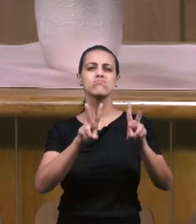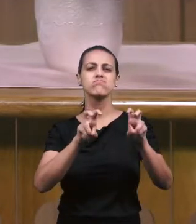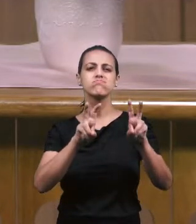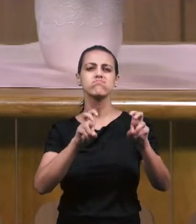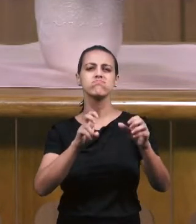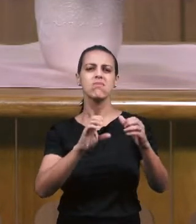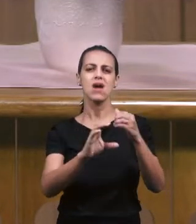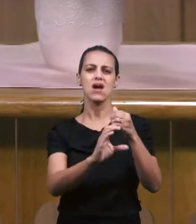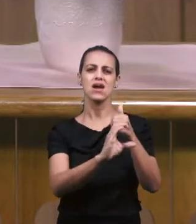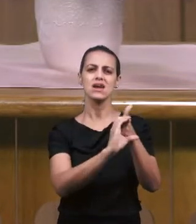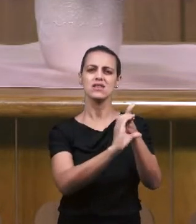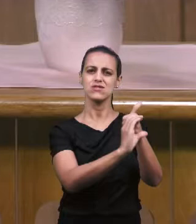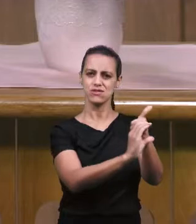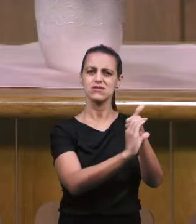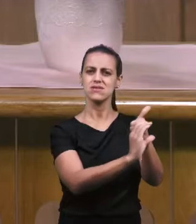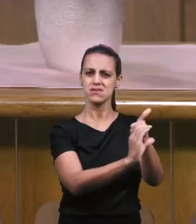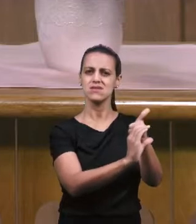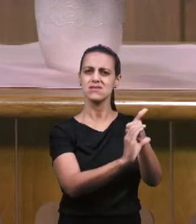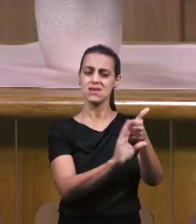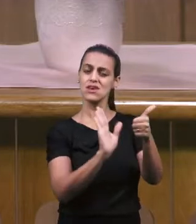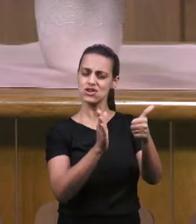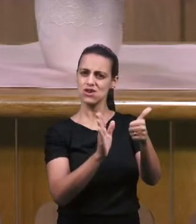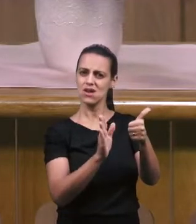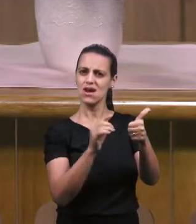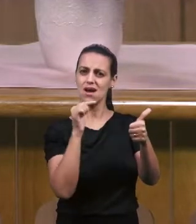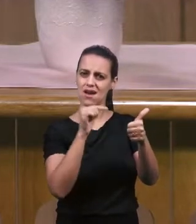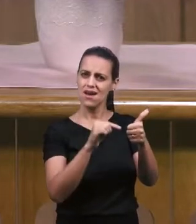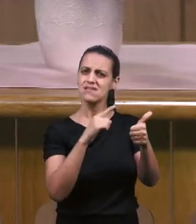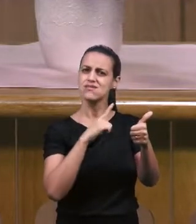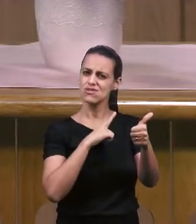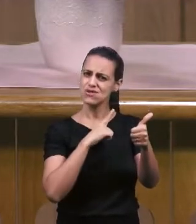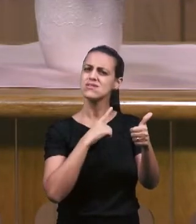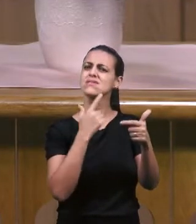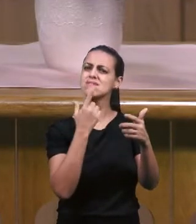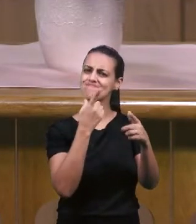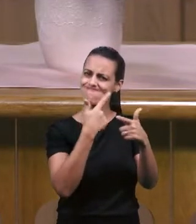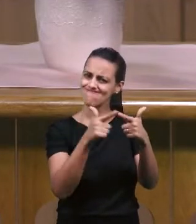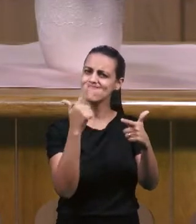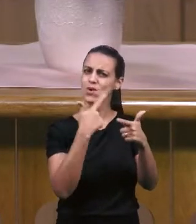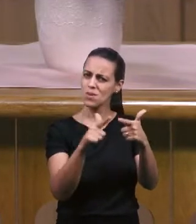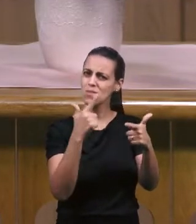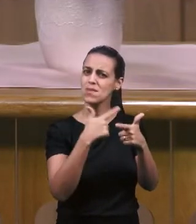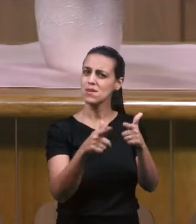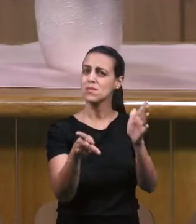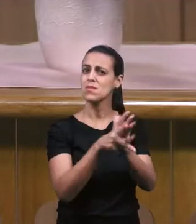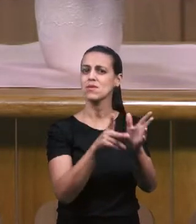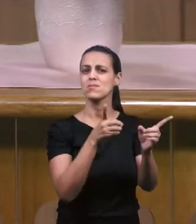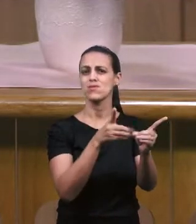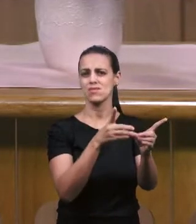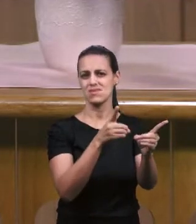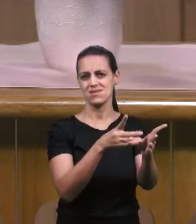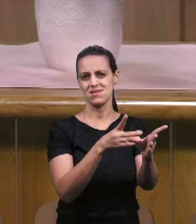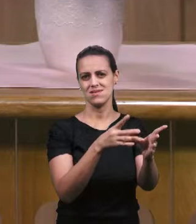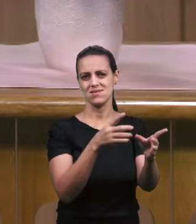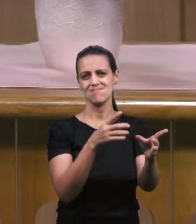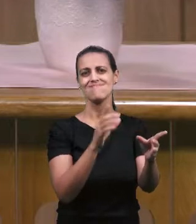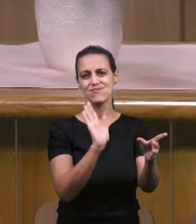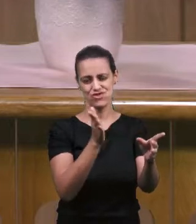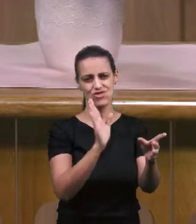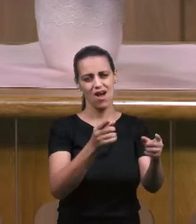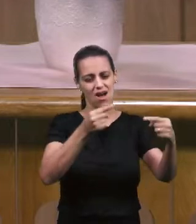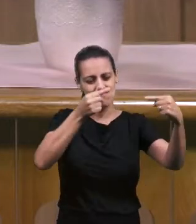christianisme, il y avait déjà des problèmes doctrinaires qui se sont levés pour s'opposer à la